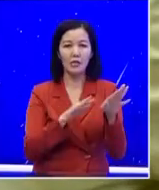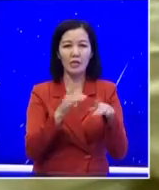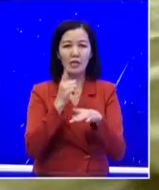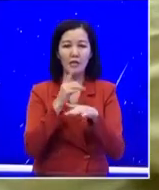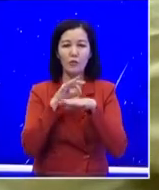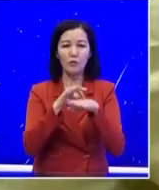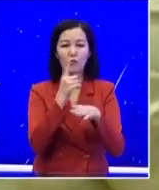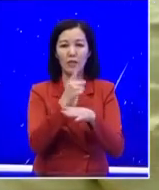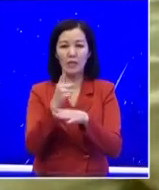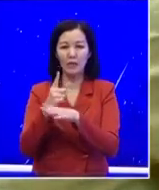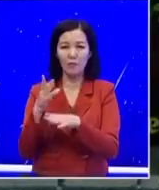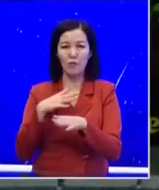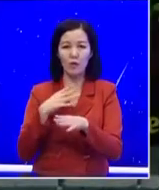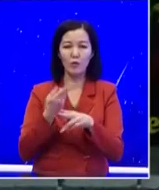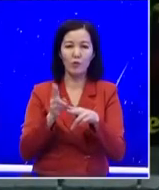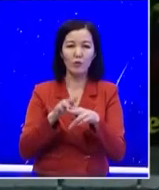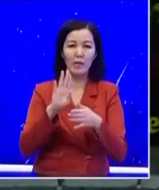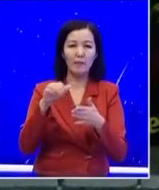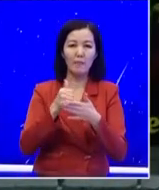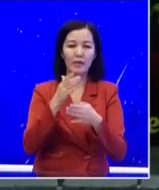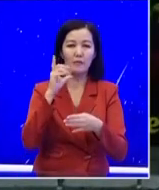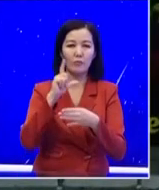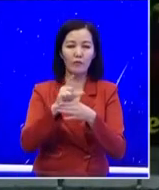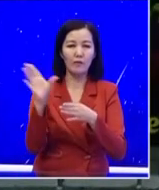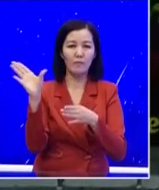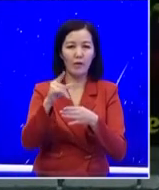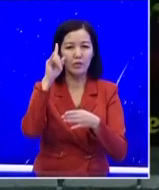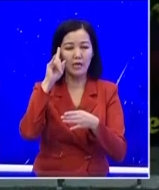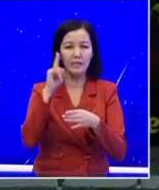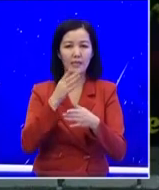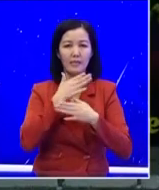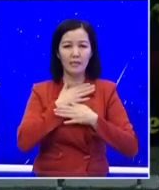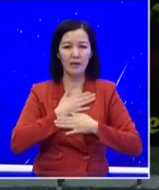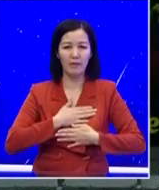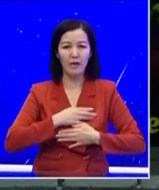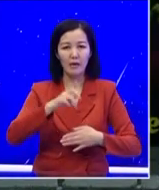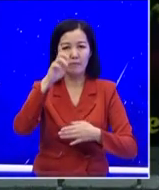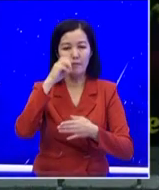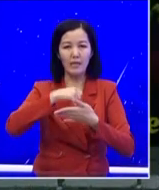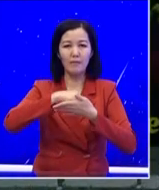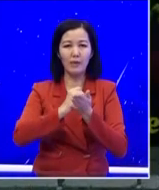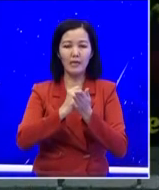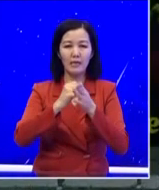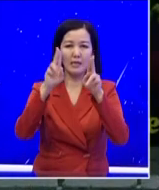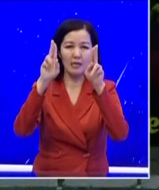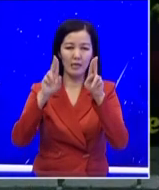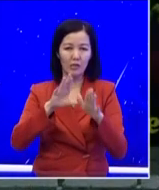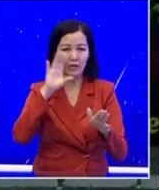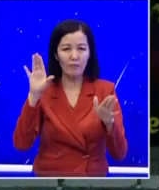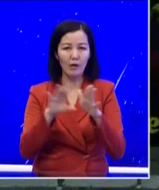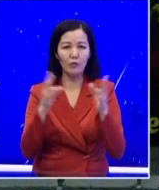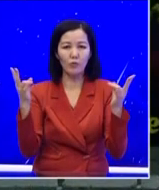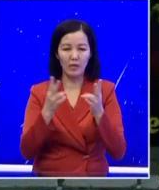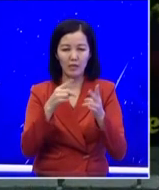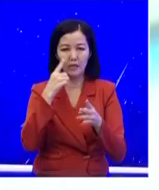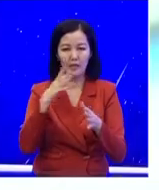де тыйым қойылды. Осы ретте бас мүфти барша қазақстандықтарды сабырға шақырып, мемлекет бекіткен ережеге салғырт қарамауға жеттігін